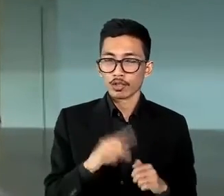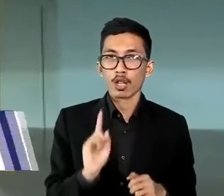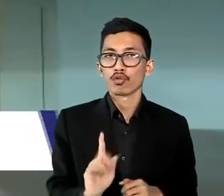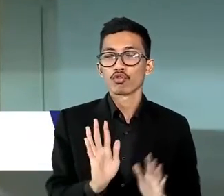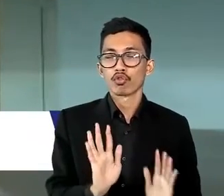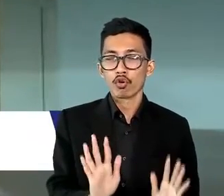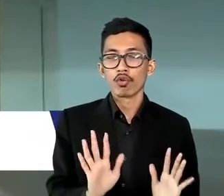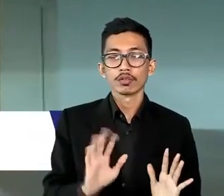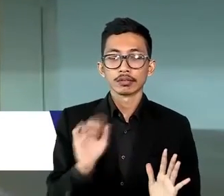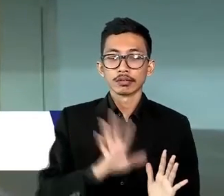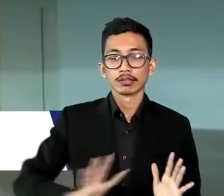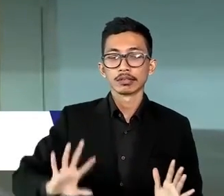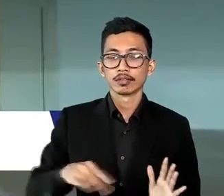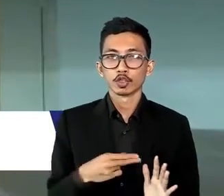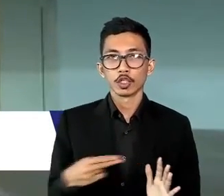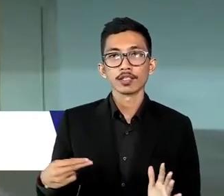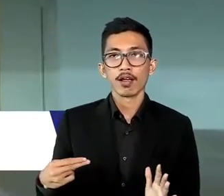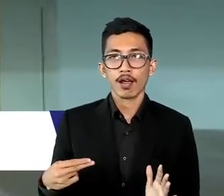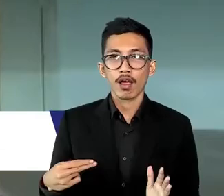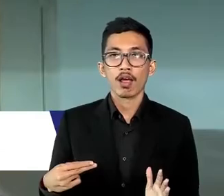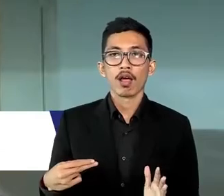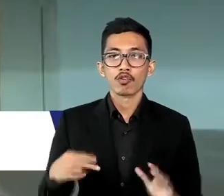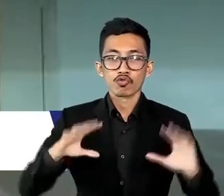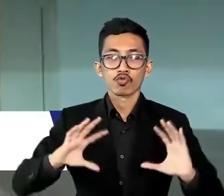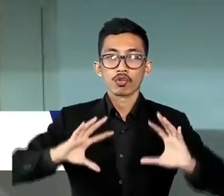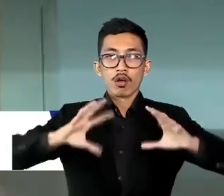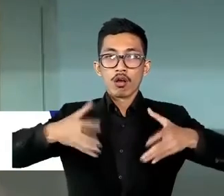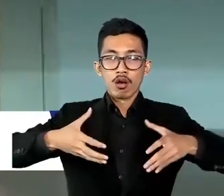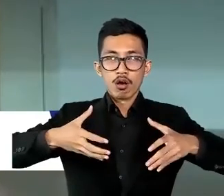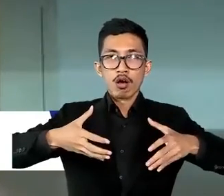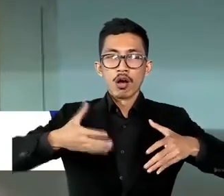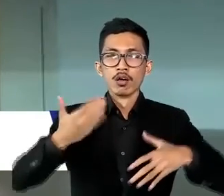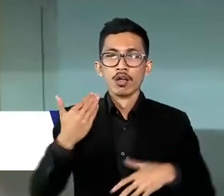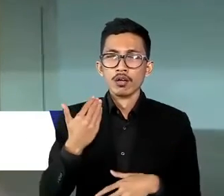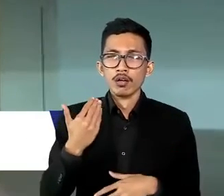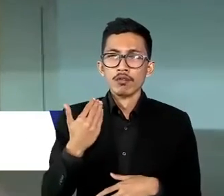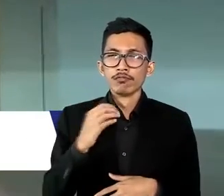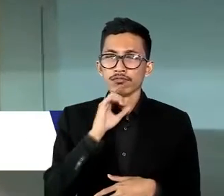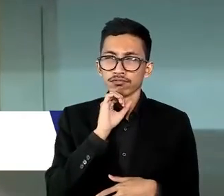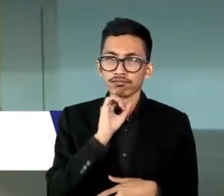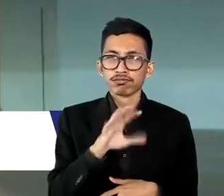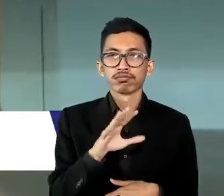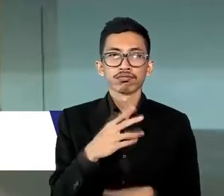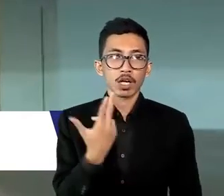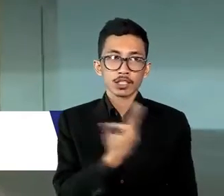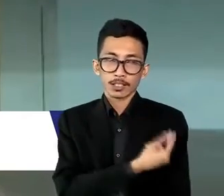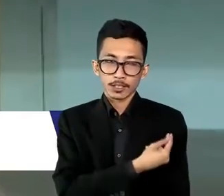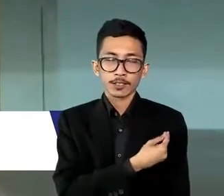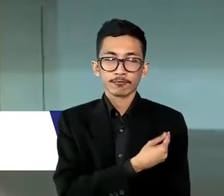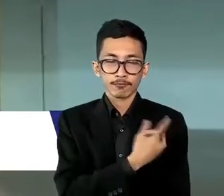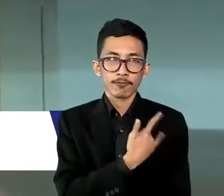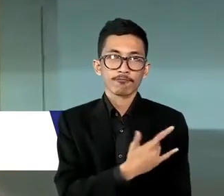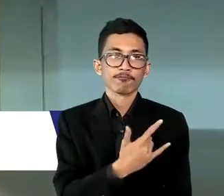seluruh bangsa Indonesia ataupun dunia ini ya. Jadi seperti persis yang disampaikan oleh Pak Dr. Kumaiti, vaksinasi terus